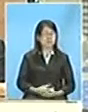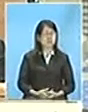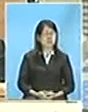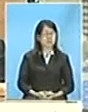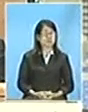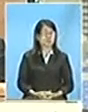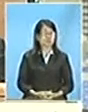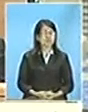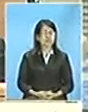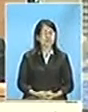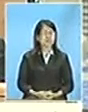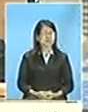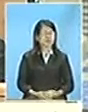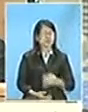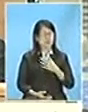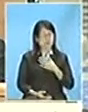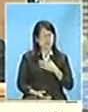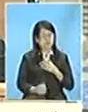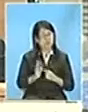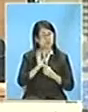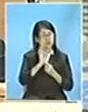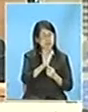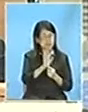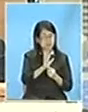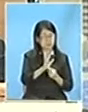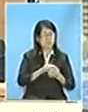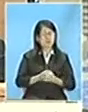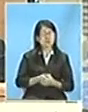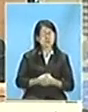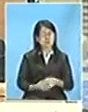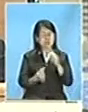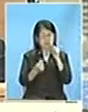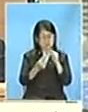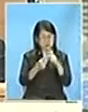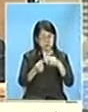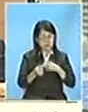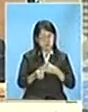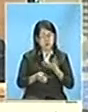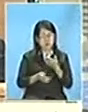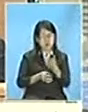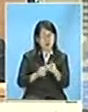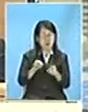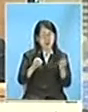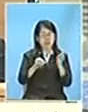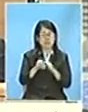ขออนุญาตนำเสนอในประเด็นที่ได้ขอสงวนความเห็นเพิ่มเติมนะครับ